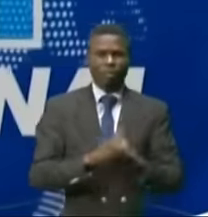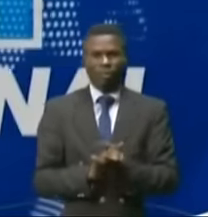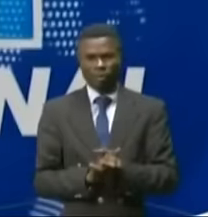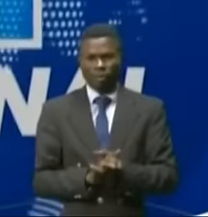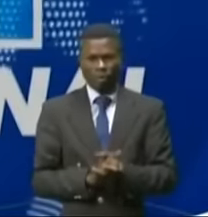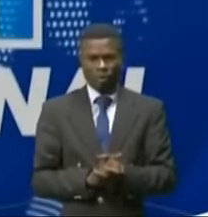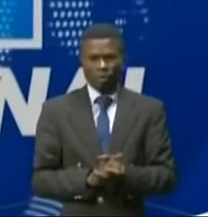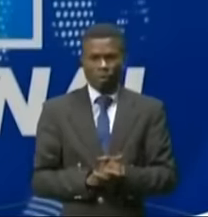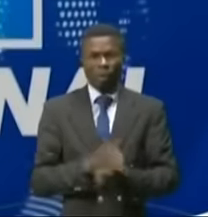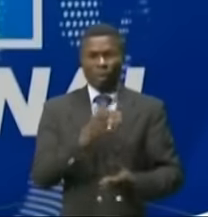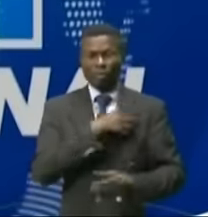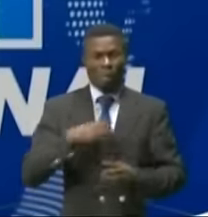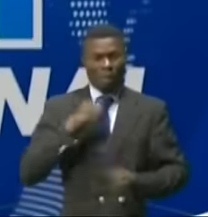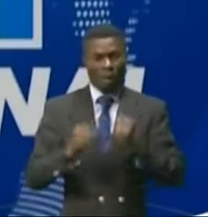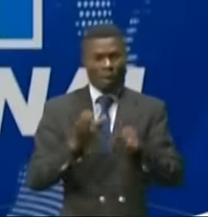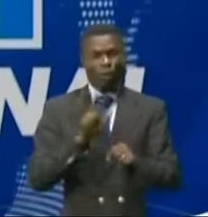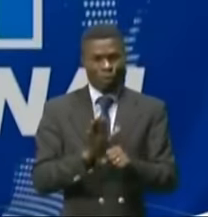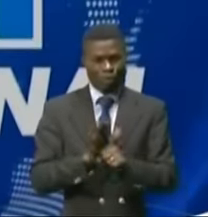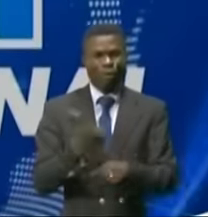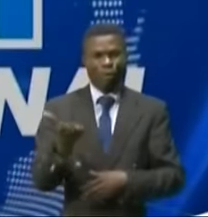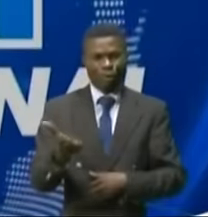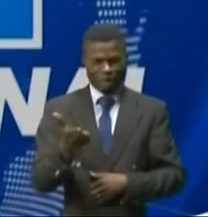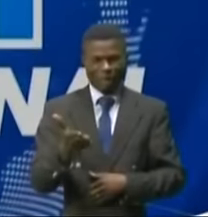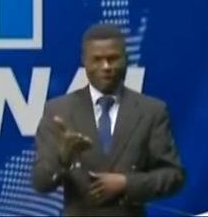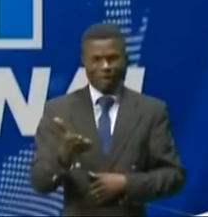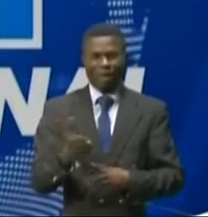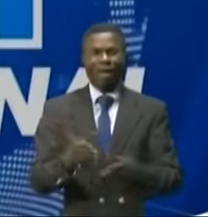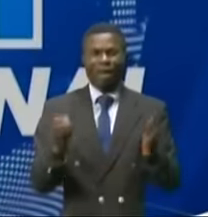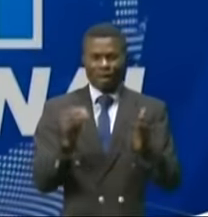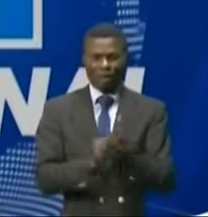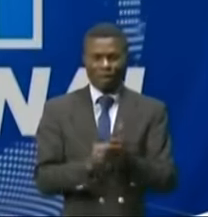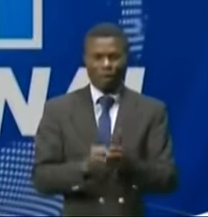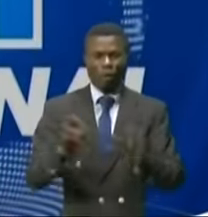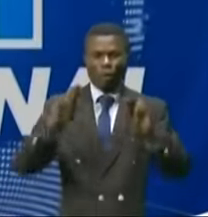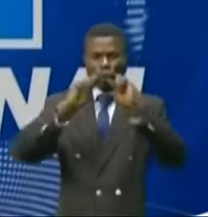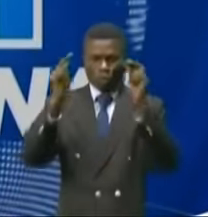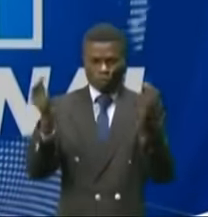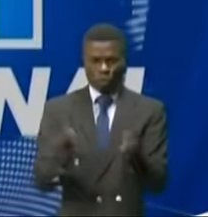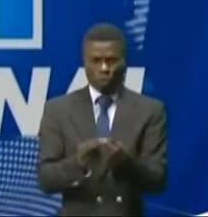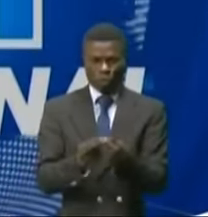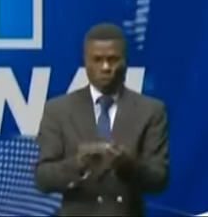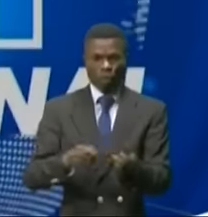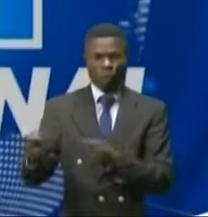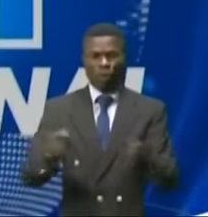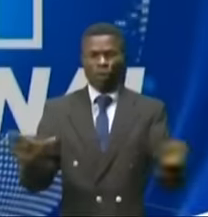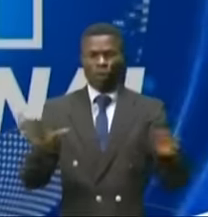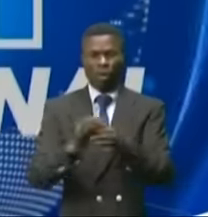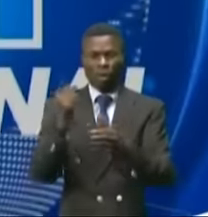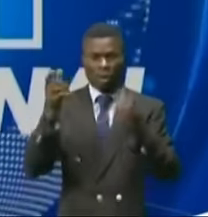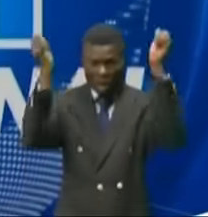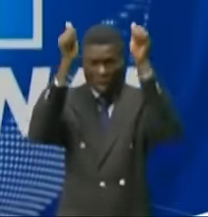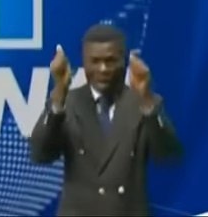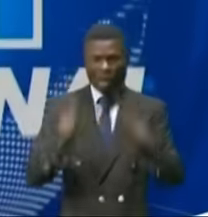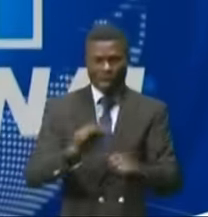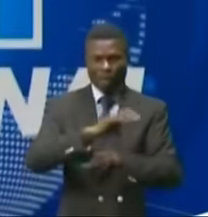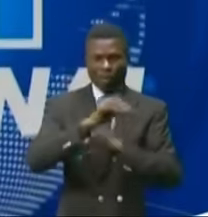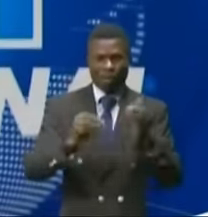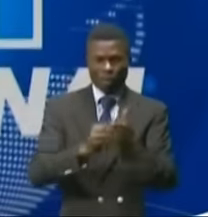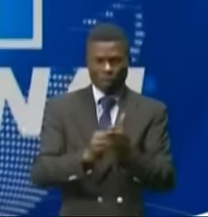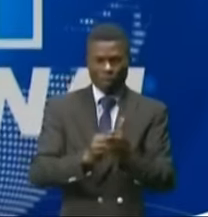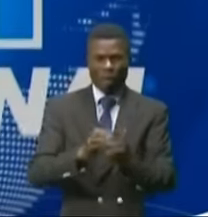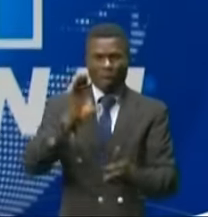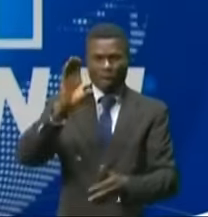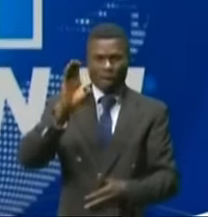Elle est bien brave. Et notez également que la délégation du marché commun de l'Afrique orientale et australe, le